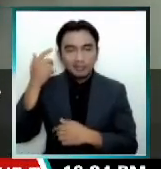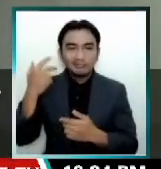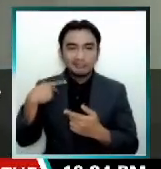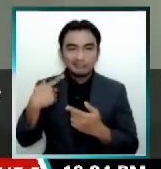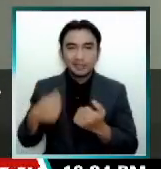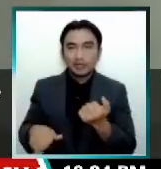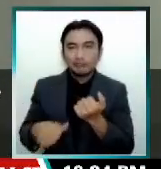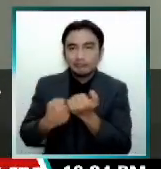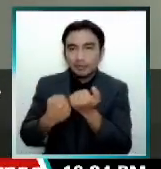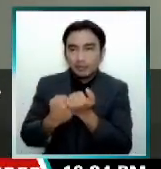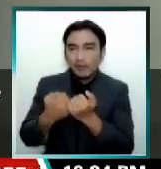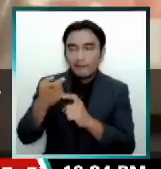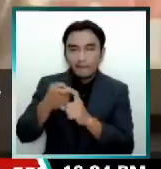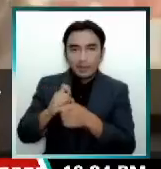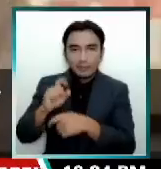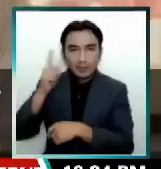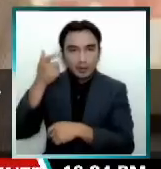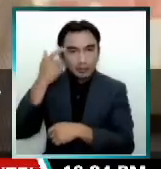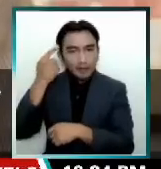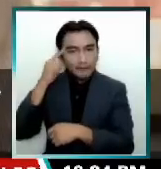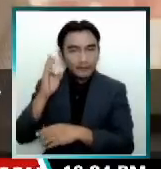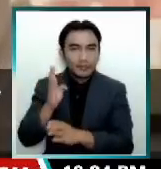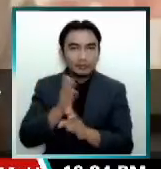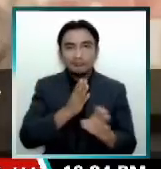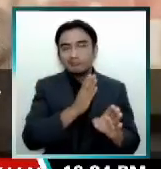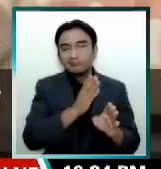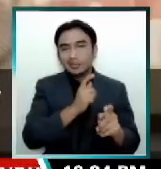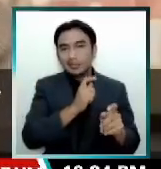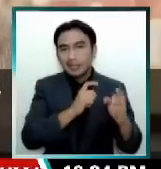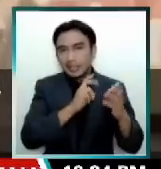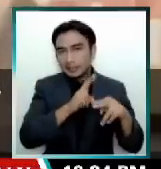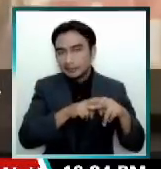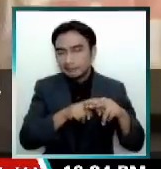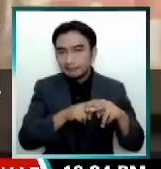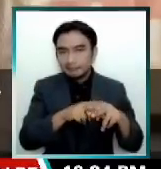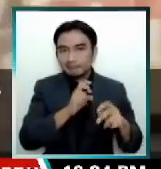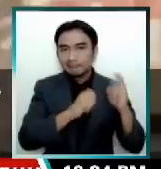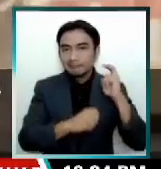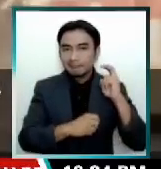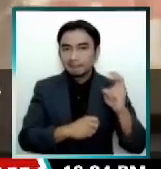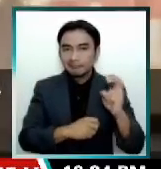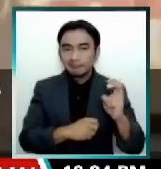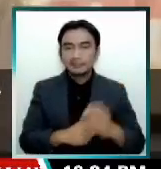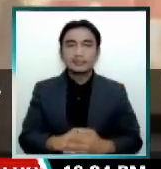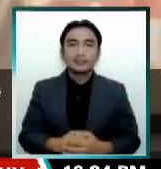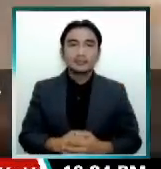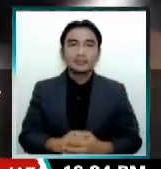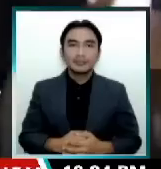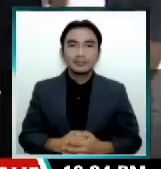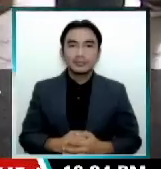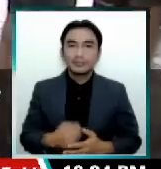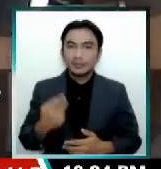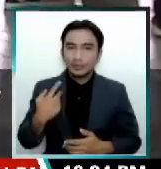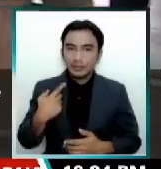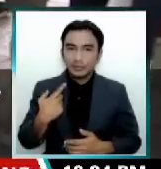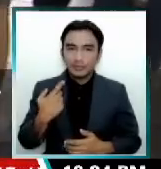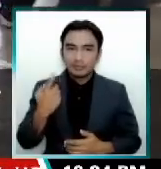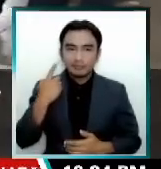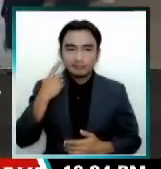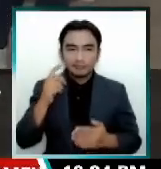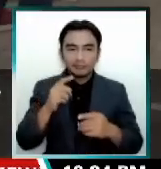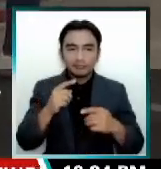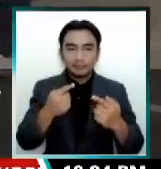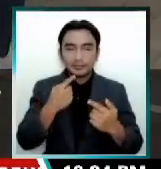In e-commerce naman, there are additional costs. Packaging costs, commissions, and everything. Ayon naman sa